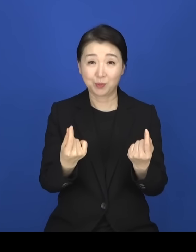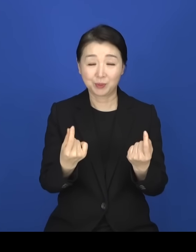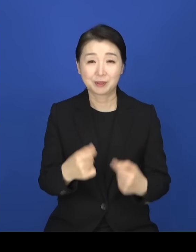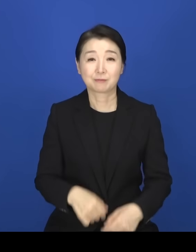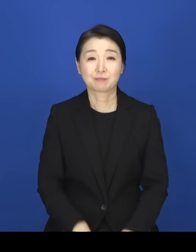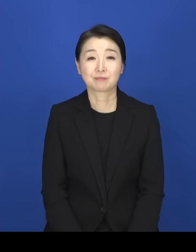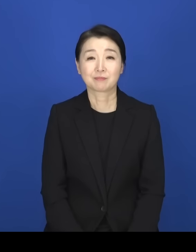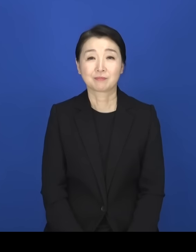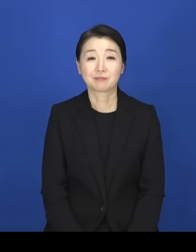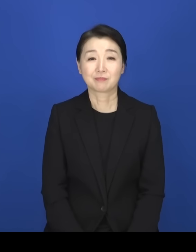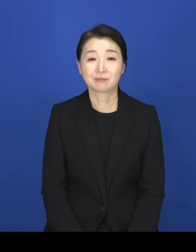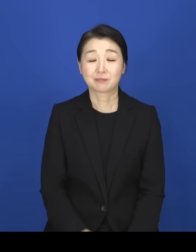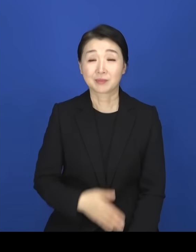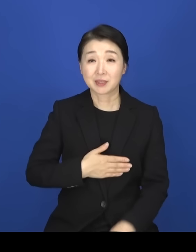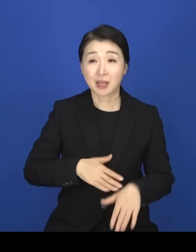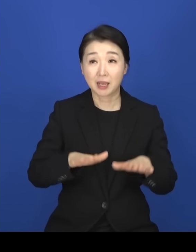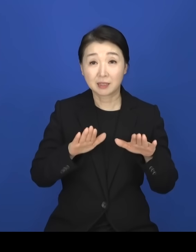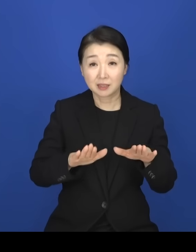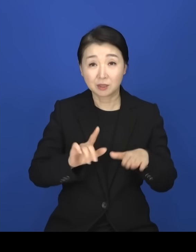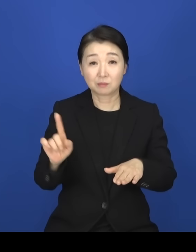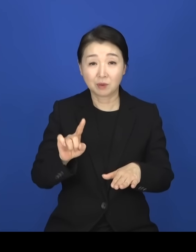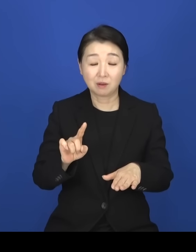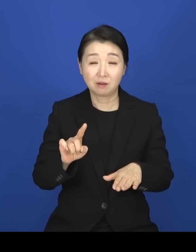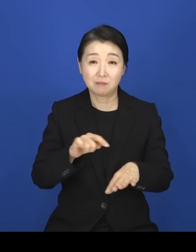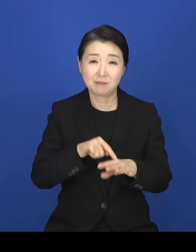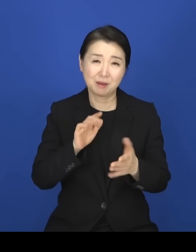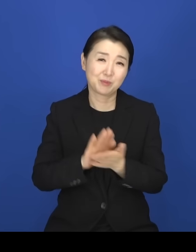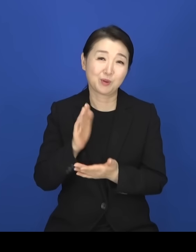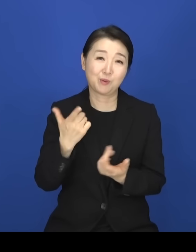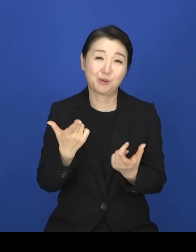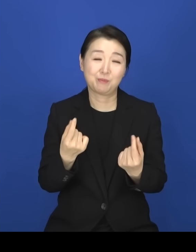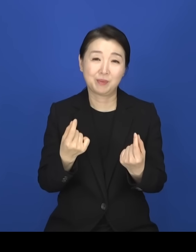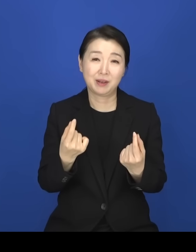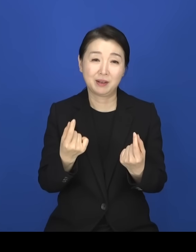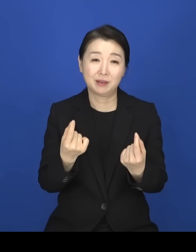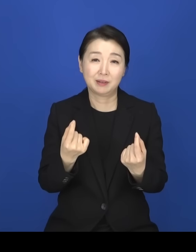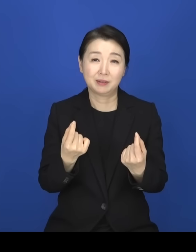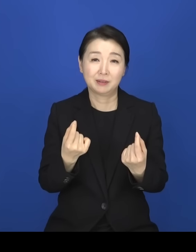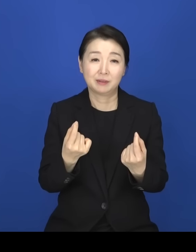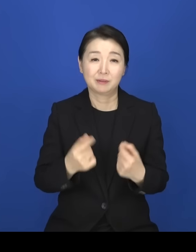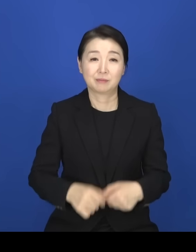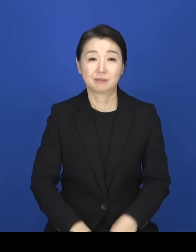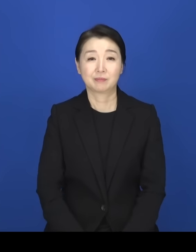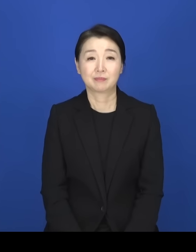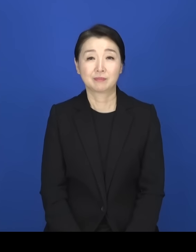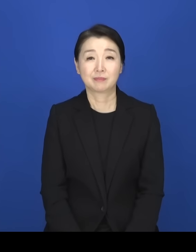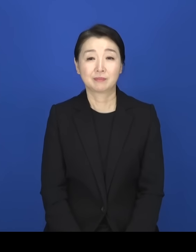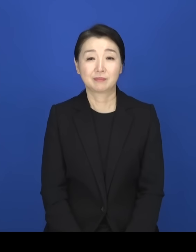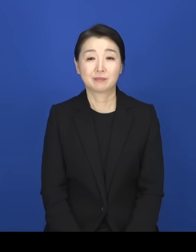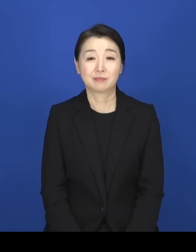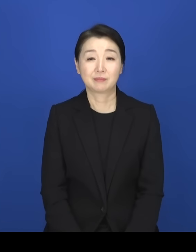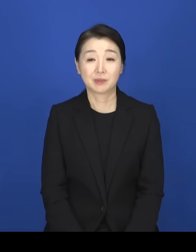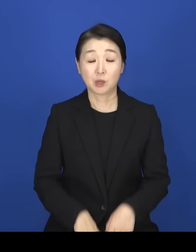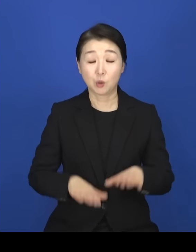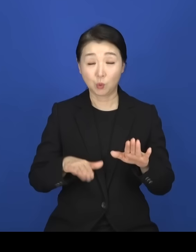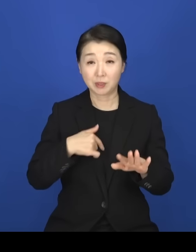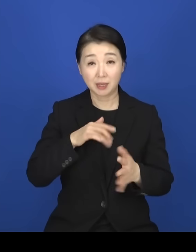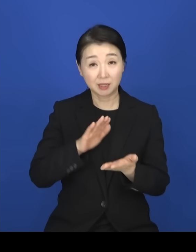것 같은데 제가 지금 조금 뜨거운 부분이 있잖아요. 예. 그래서 오늘